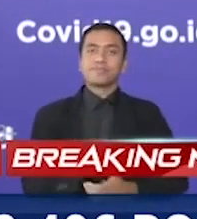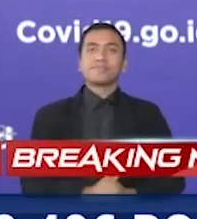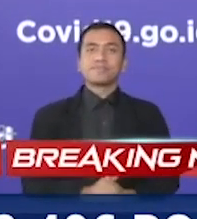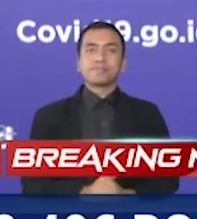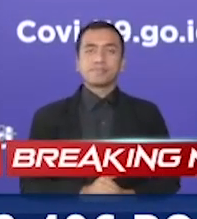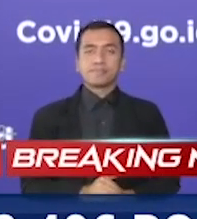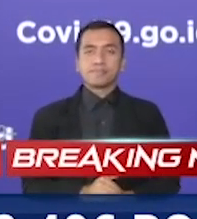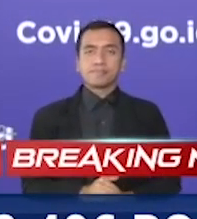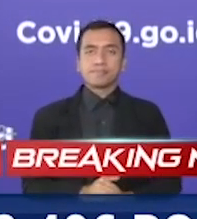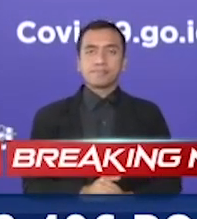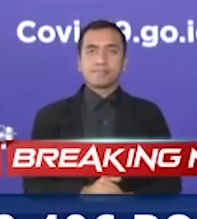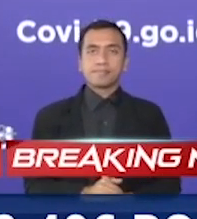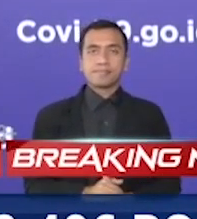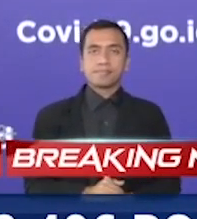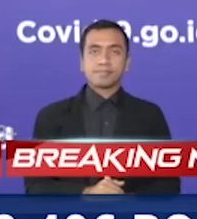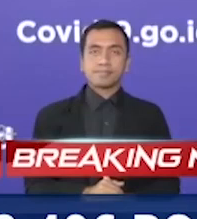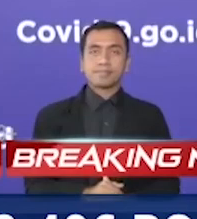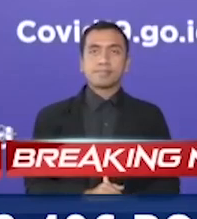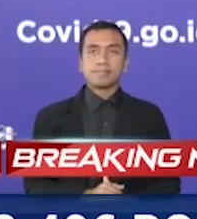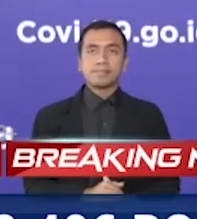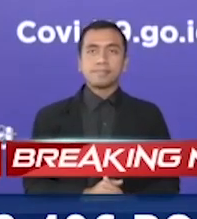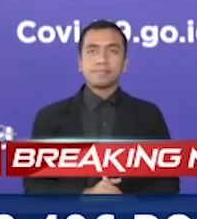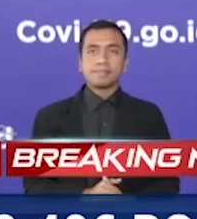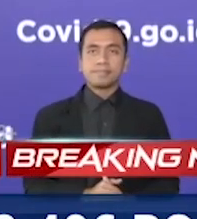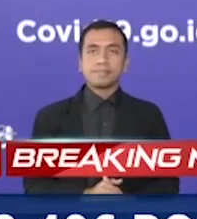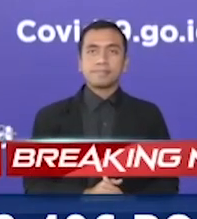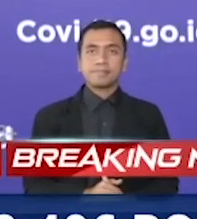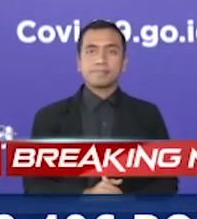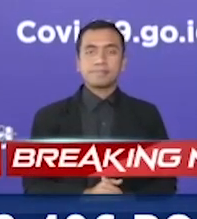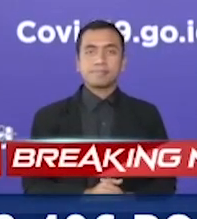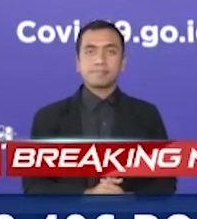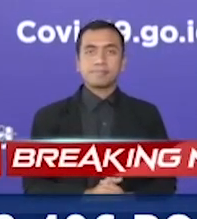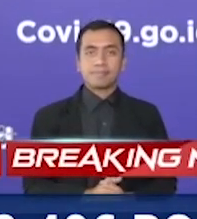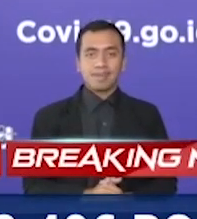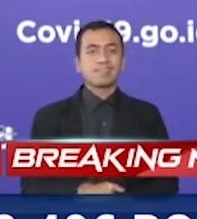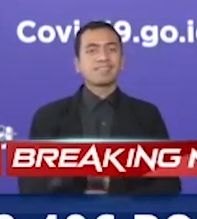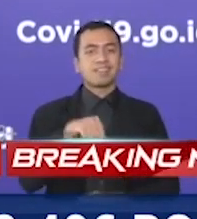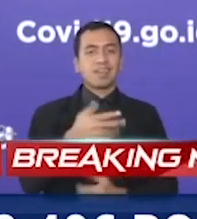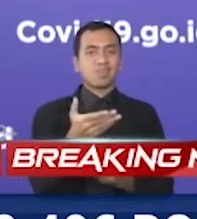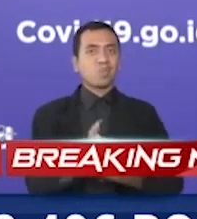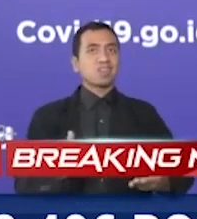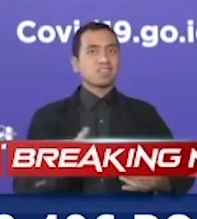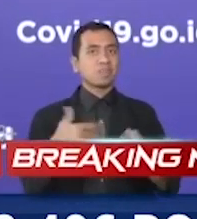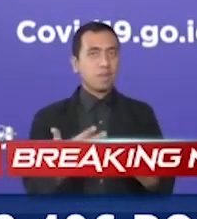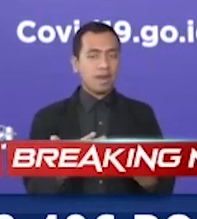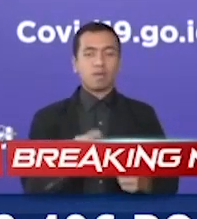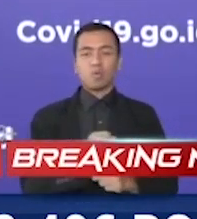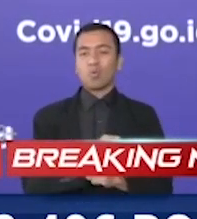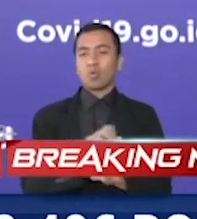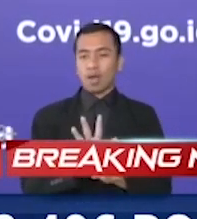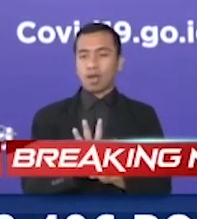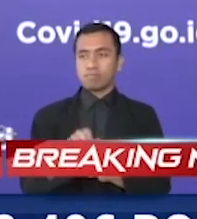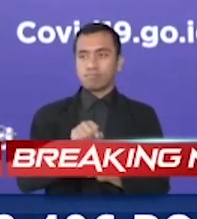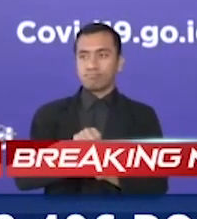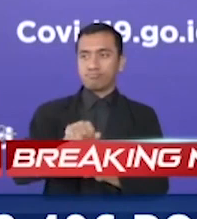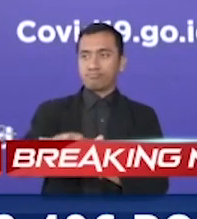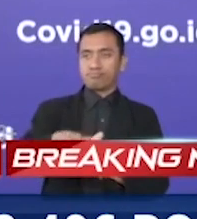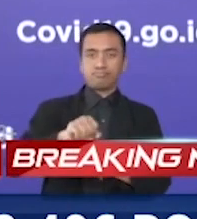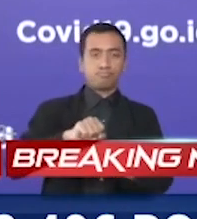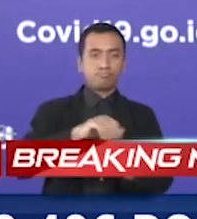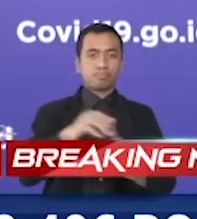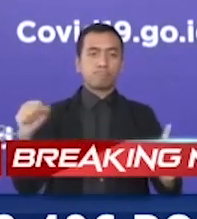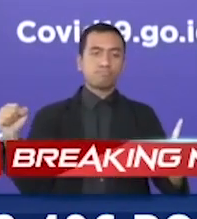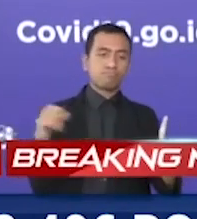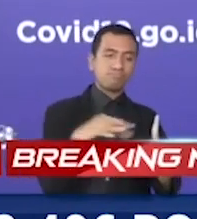mari kita melihat secara besar bahwa penularan masih terjadi Ayo kita berharap dengan